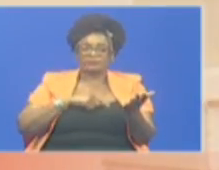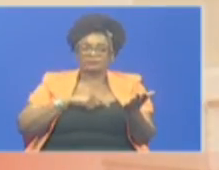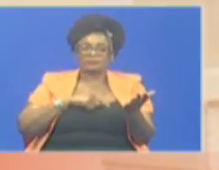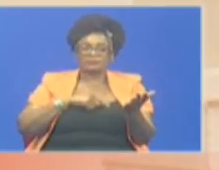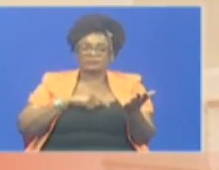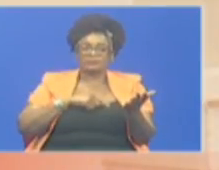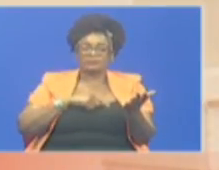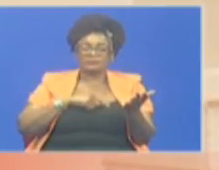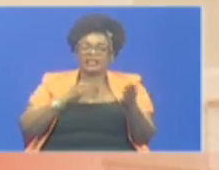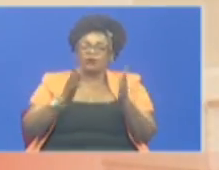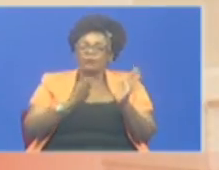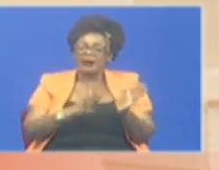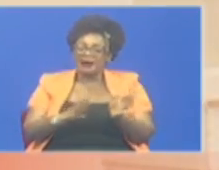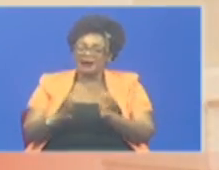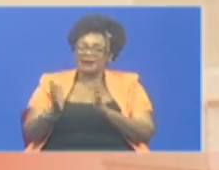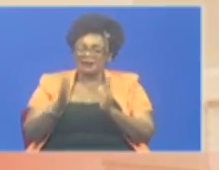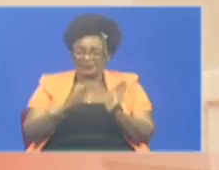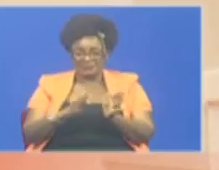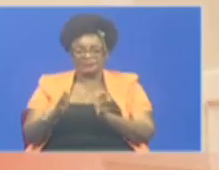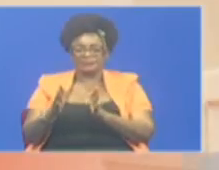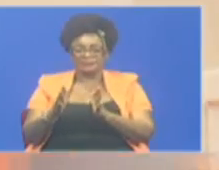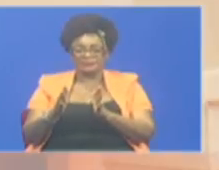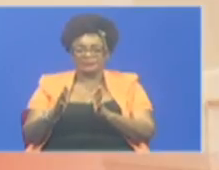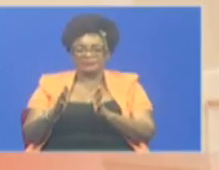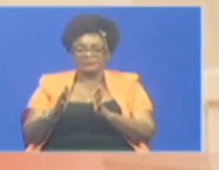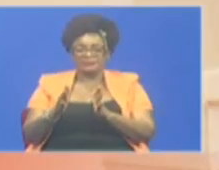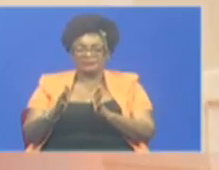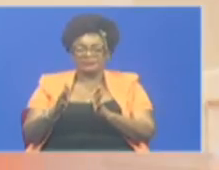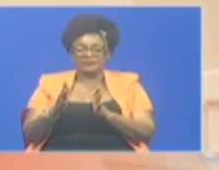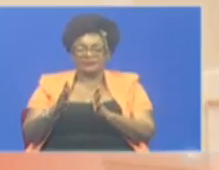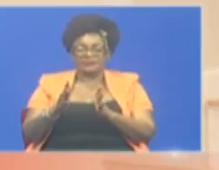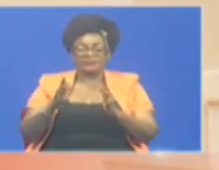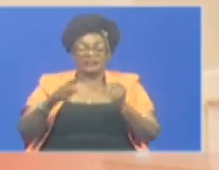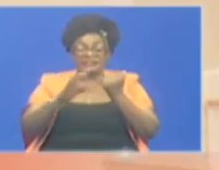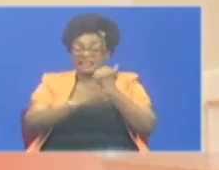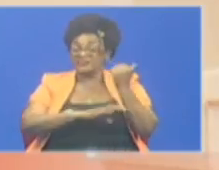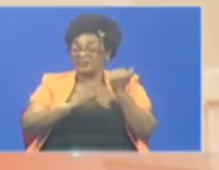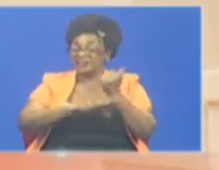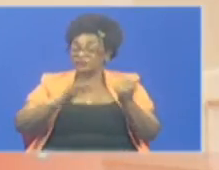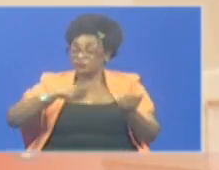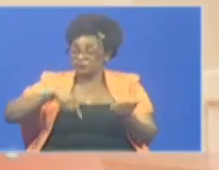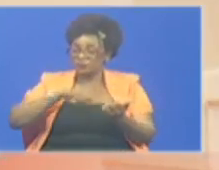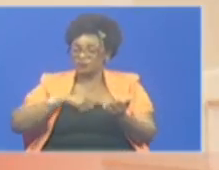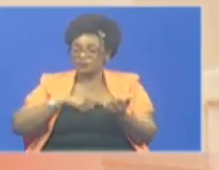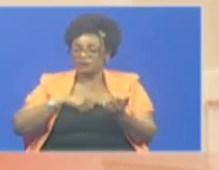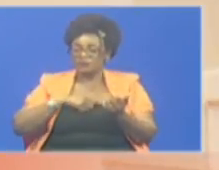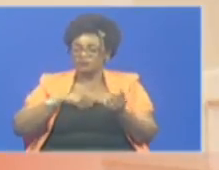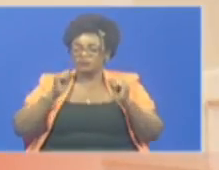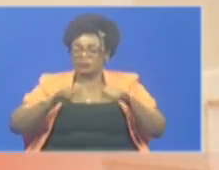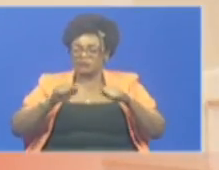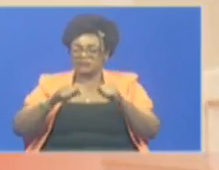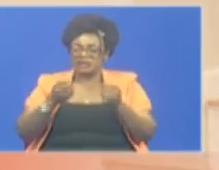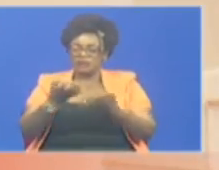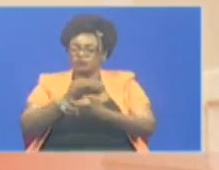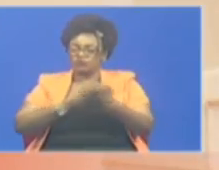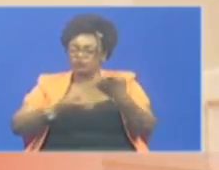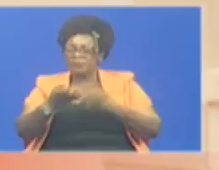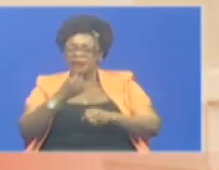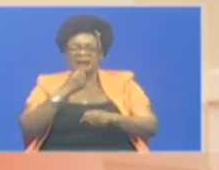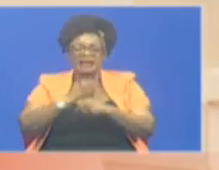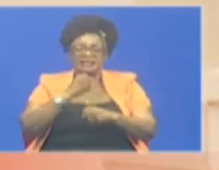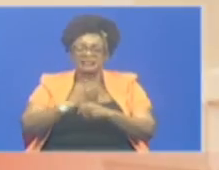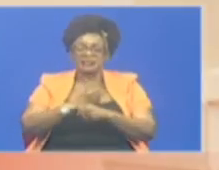ya kupanga vile taifa letu tutaweza turudishe uchumi na makazi kwa wananchi